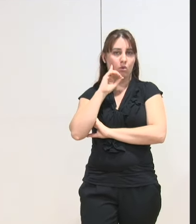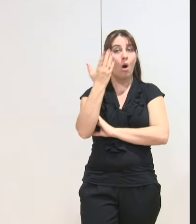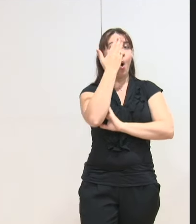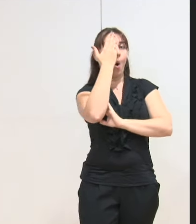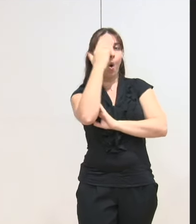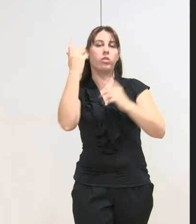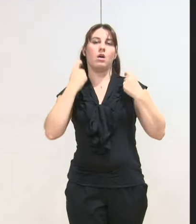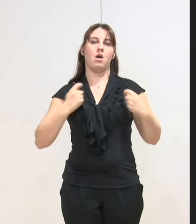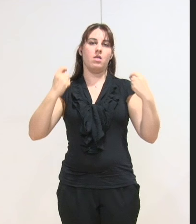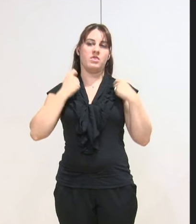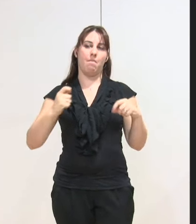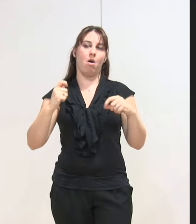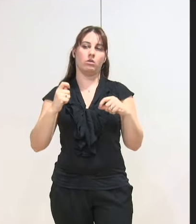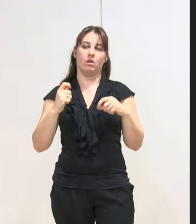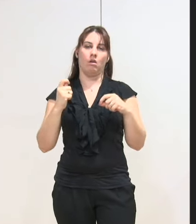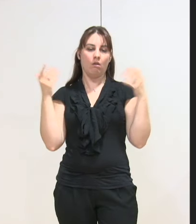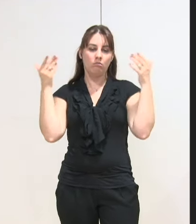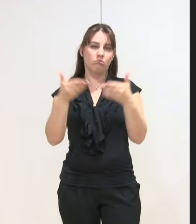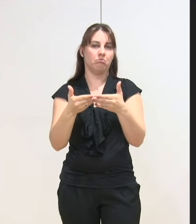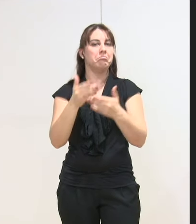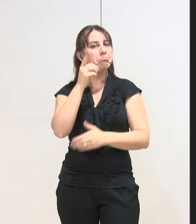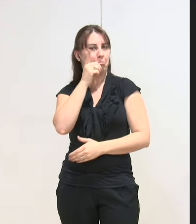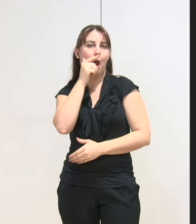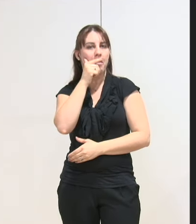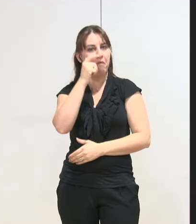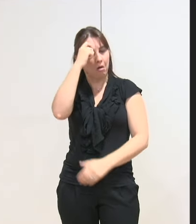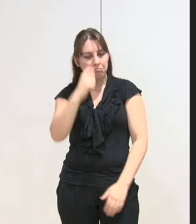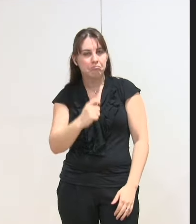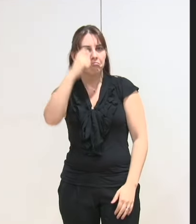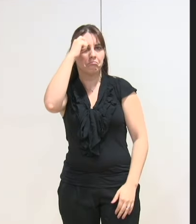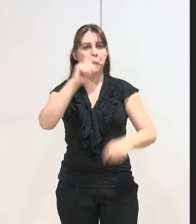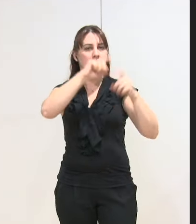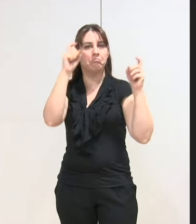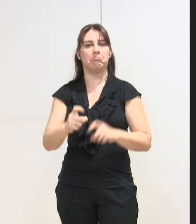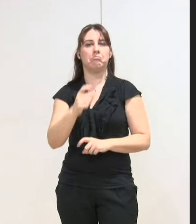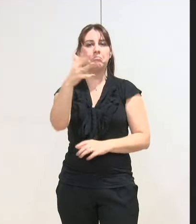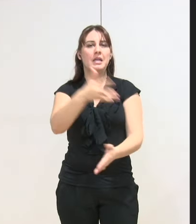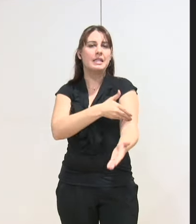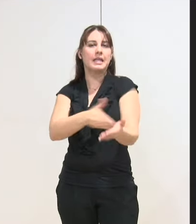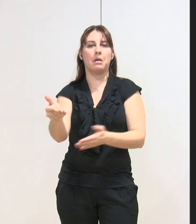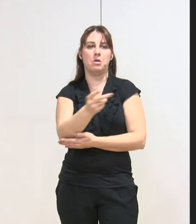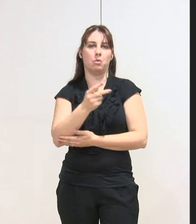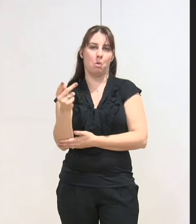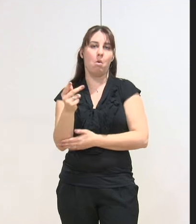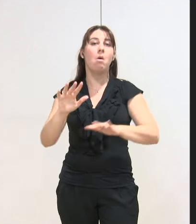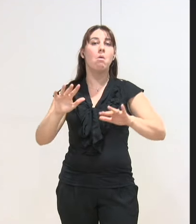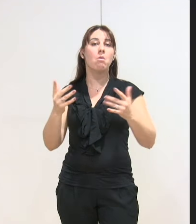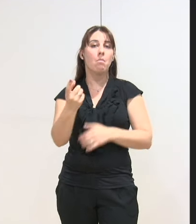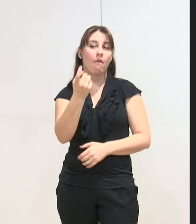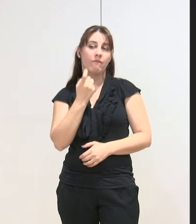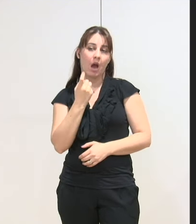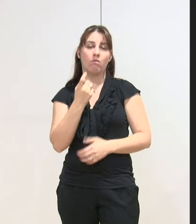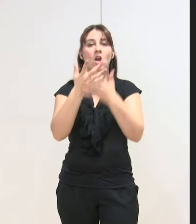dépense qu'il convient de souligner cet effort avec une baisse de près de 5 millions qui s'explique par une baisse des charges à